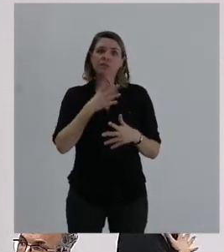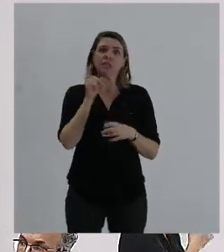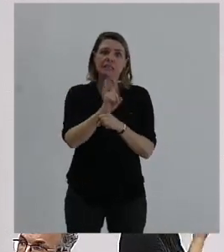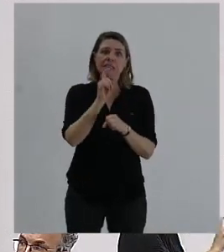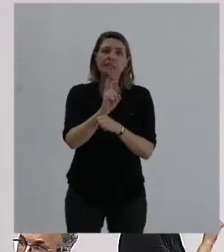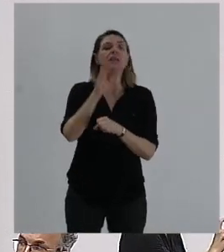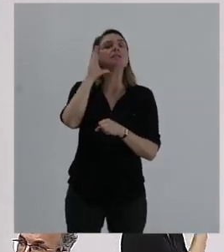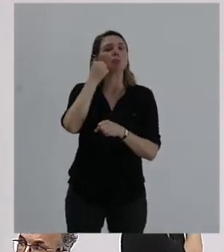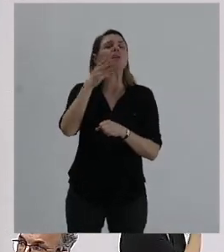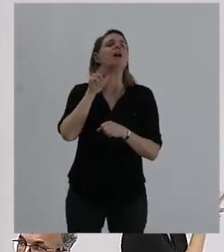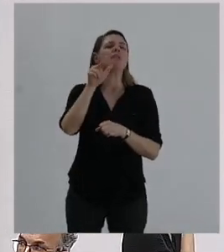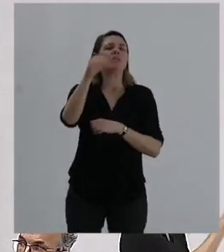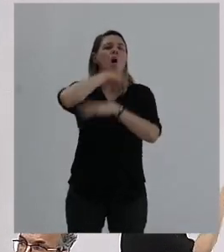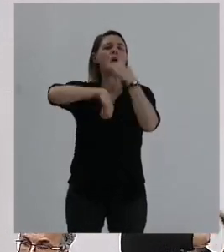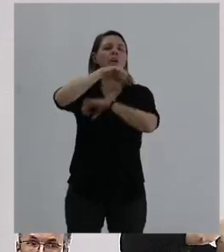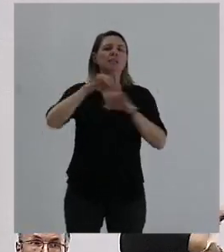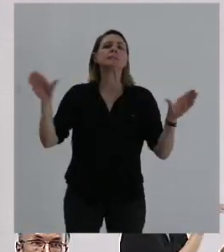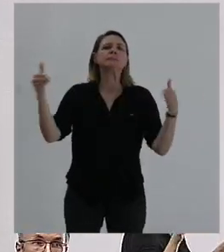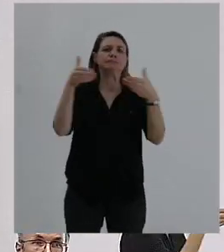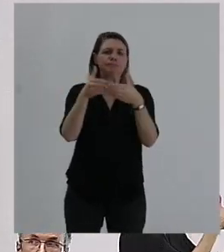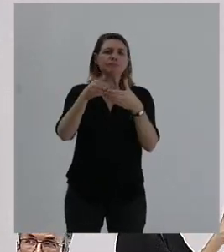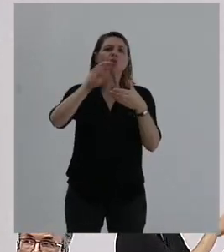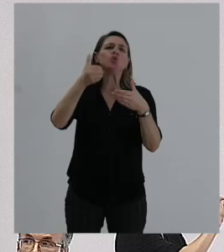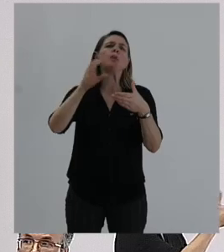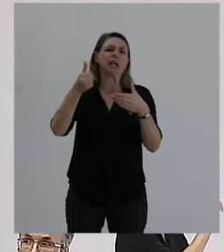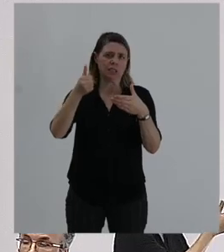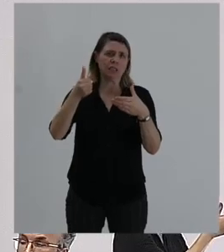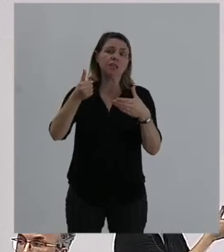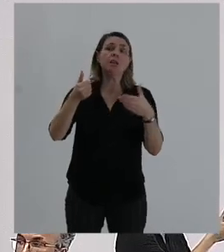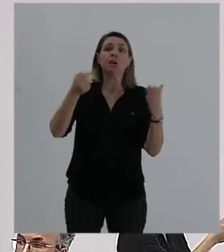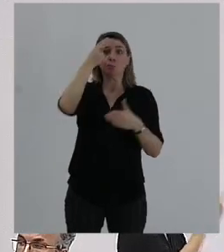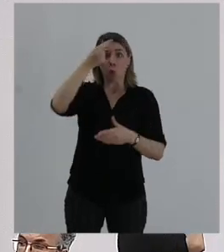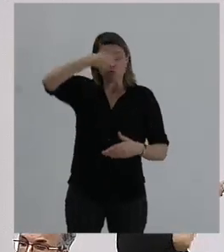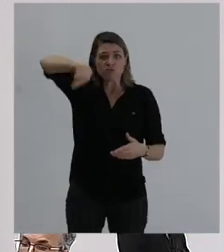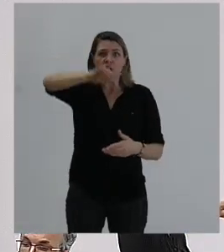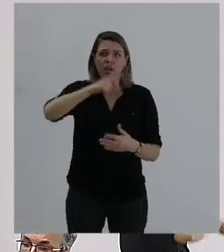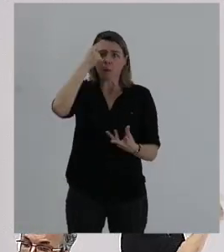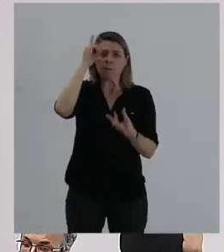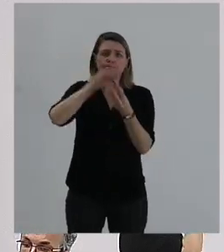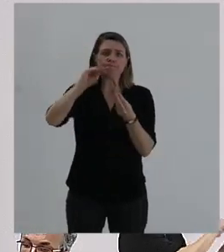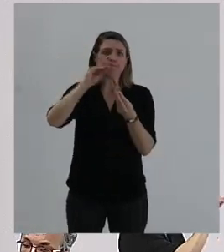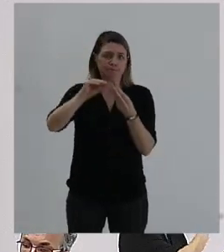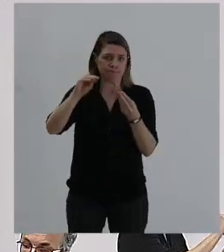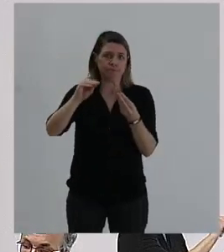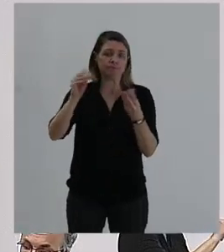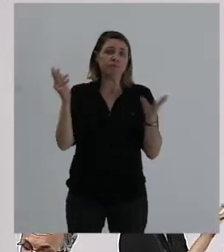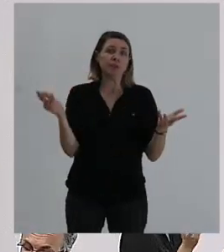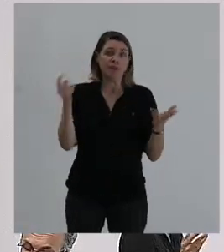des assises du numérique, pour que toutes et tous, avec nos rôles respectifs, on puisse se poser collectivement cette question qui